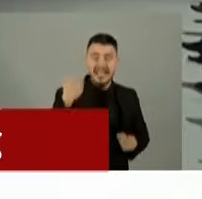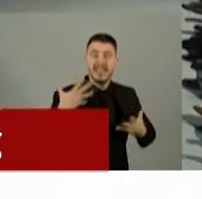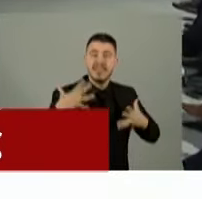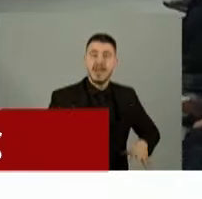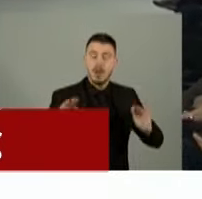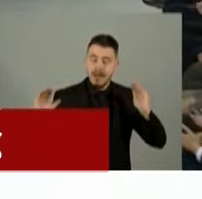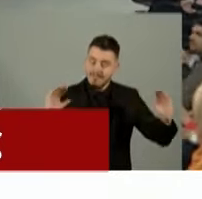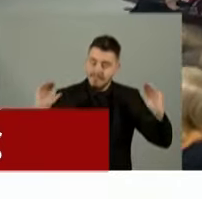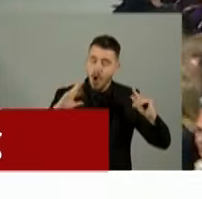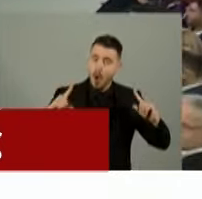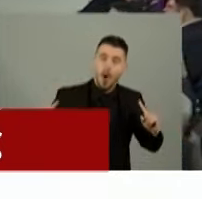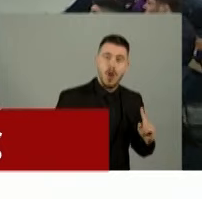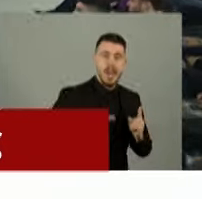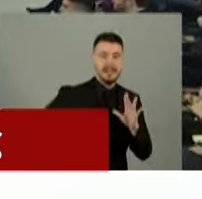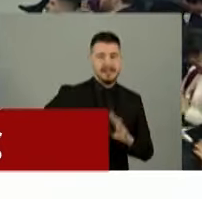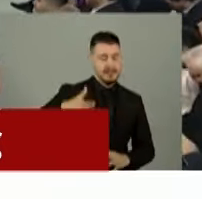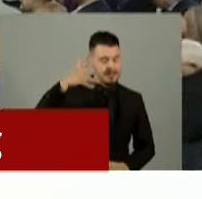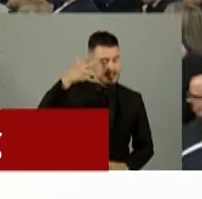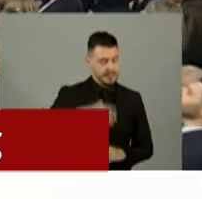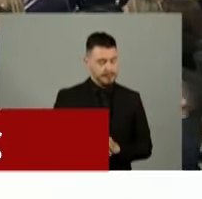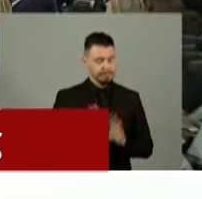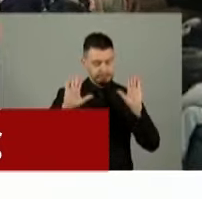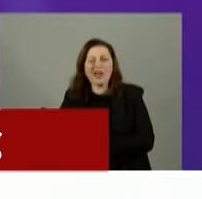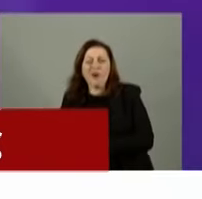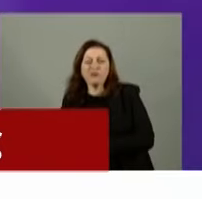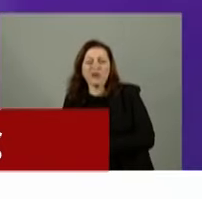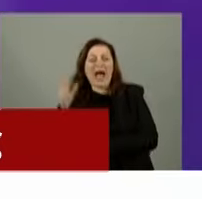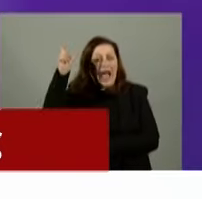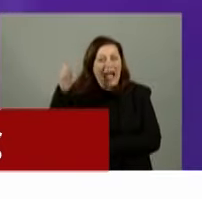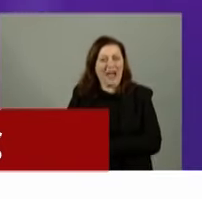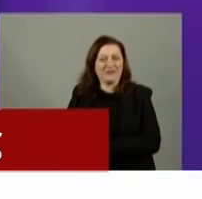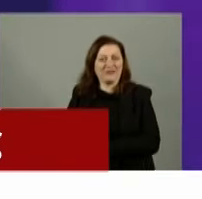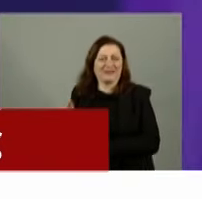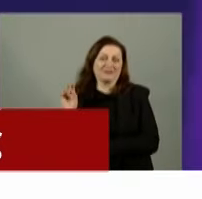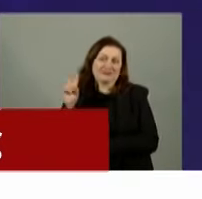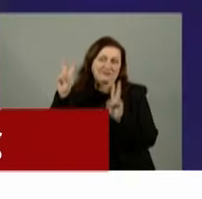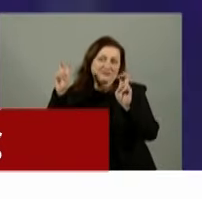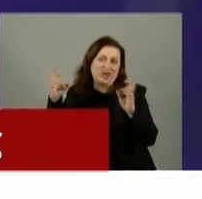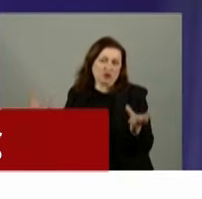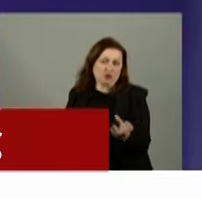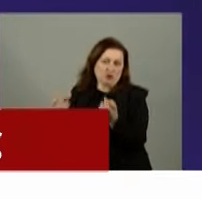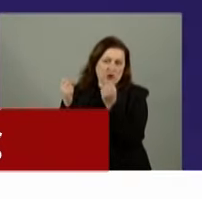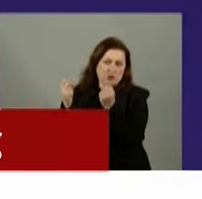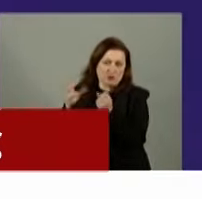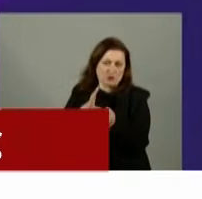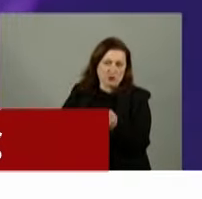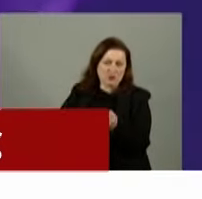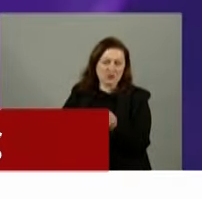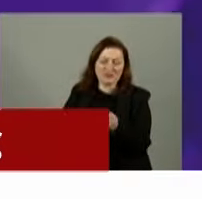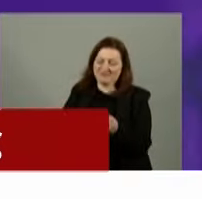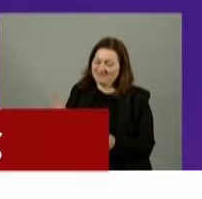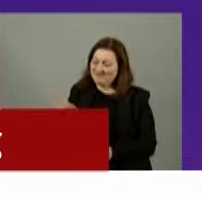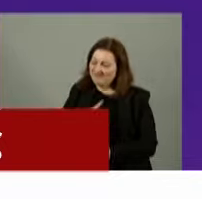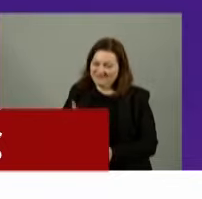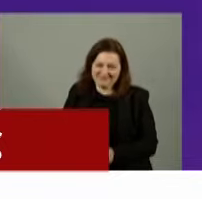παρέμβει και να μιλήσει. Δεν πιέστηκε όμως να πει το συγκεκριμένο. Έτσι. Όλοι ζητούσαν από τον Τσίπρα να πει κάτι. Αυτό ήταν προφανές για την